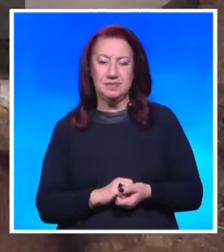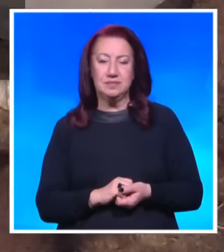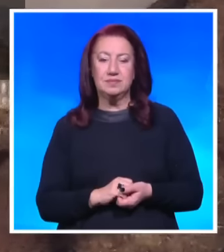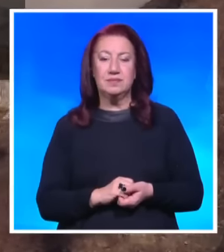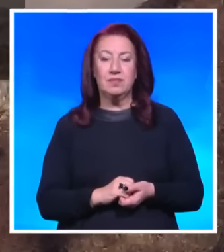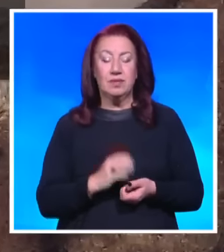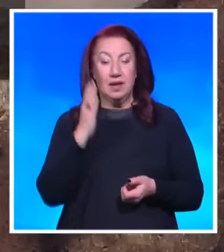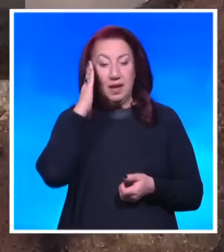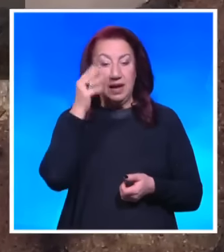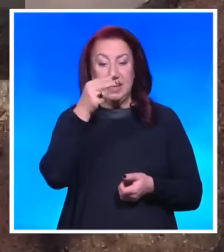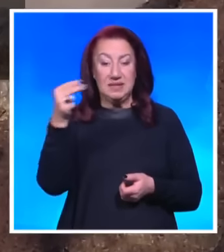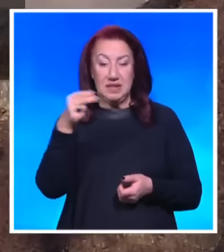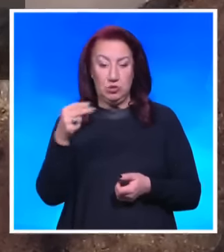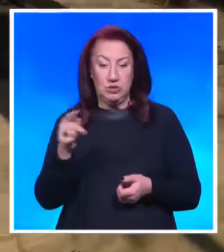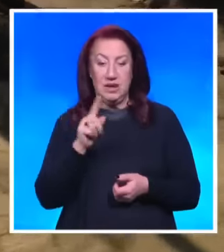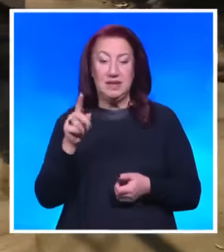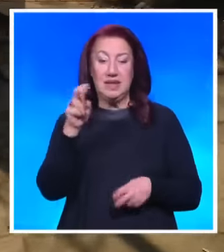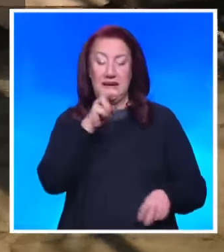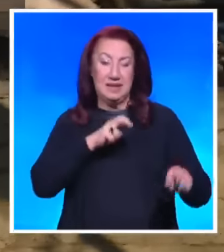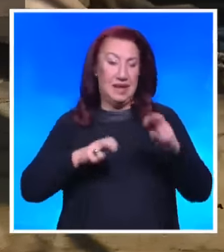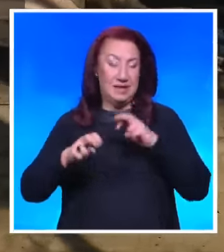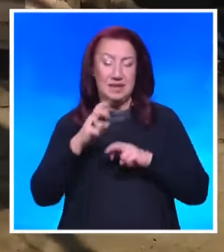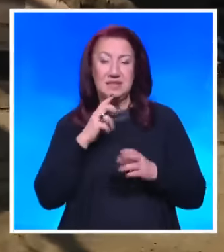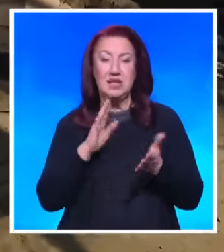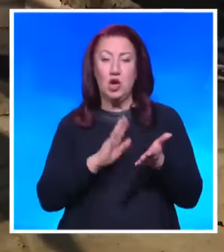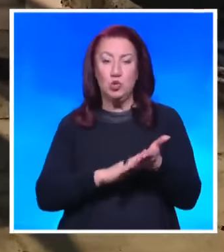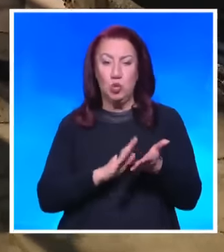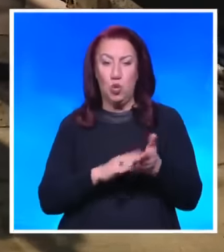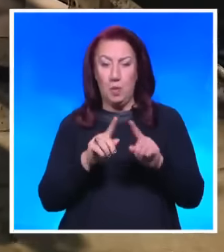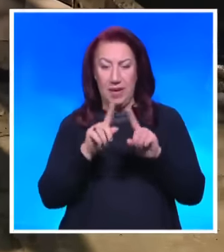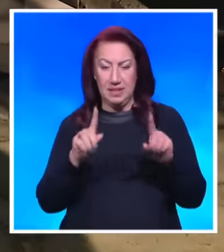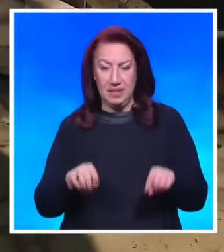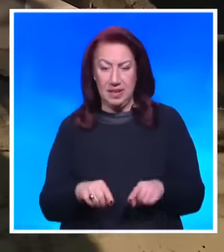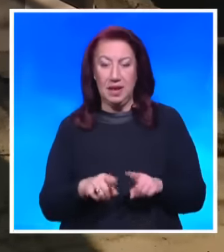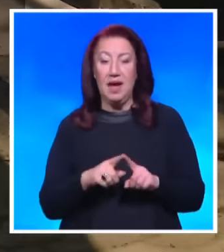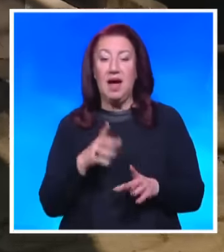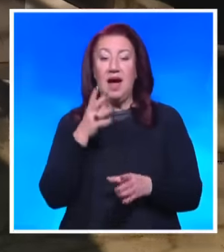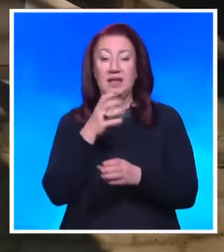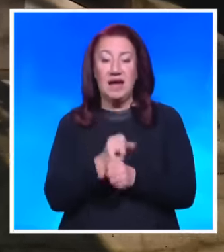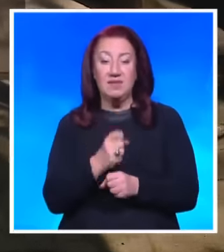Институциите да не се робят да търсят документи и някакви щуротии, а да хванат да